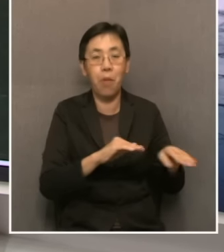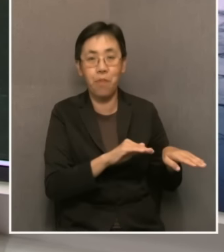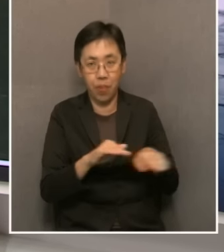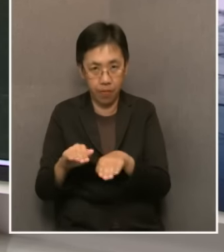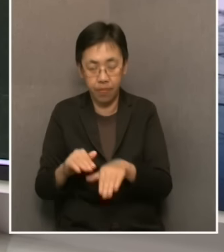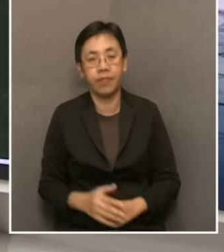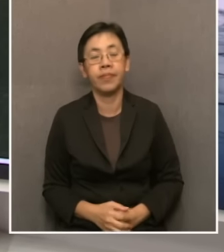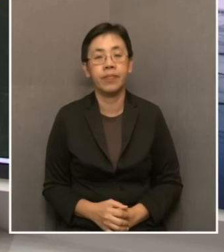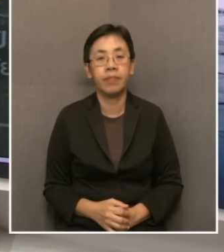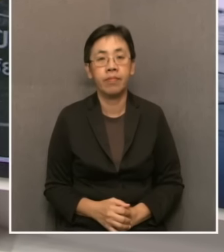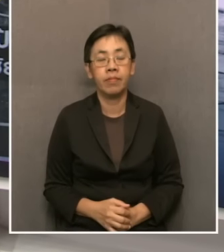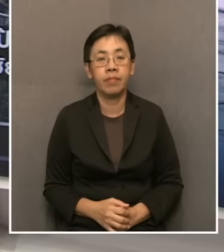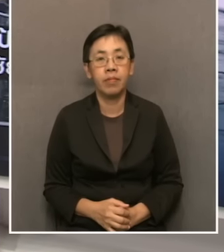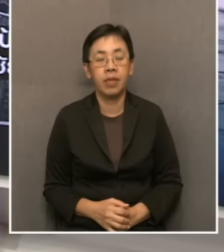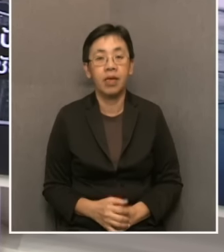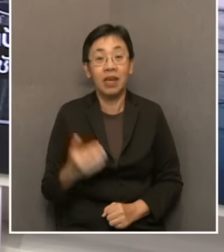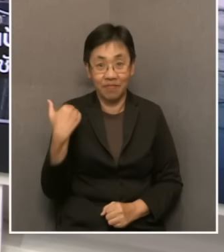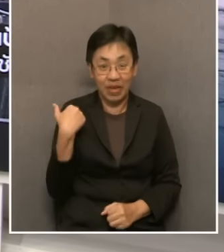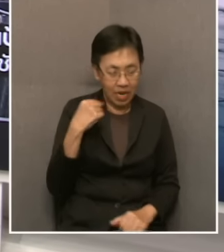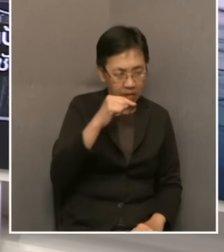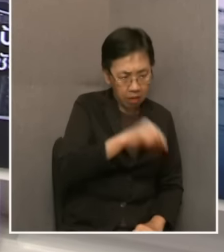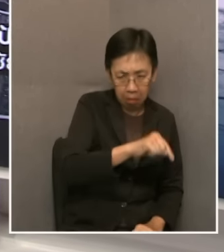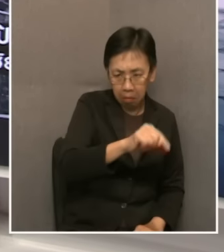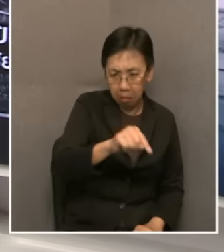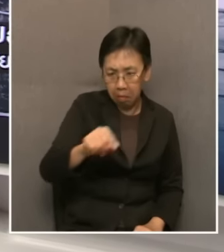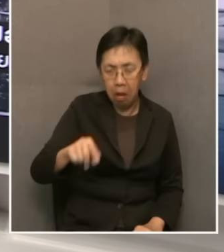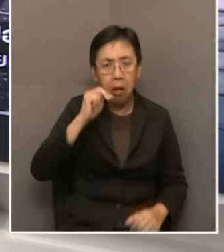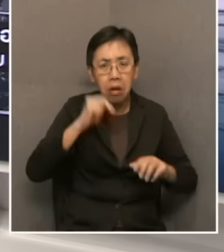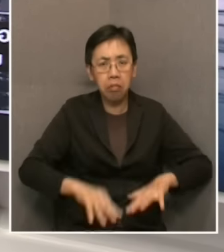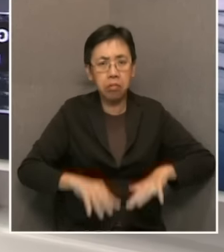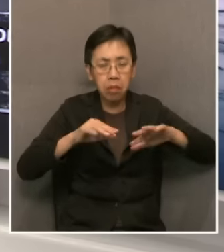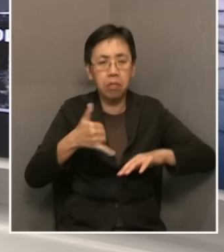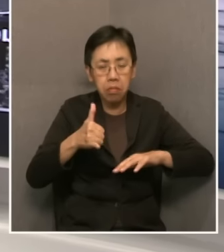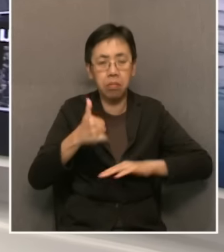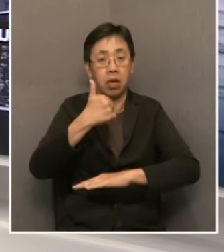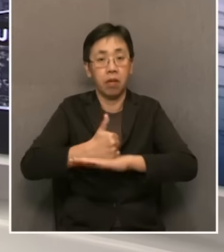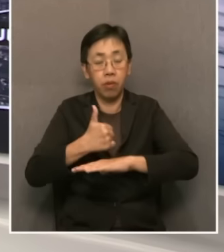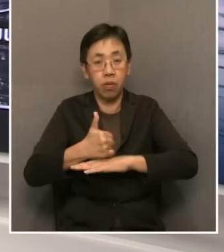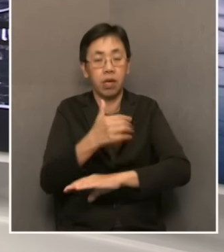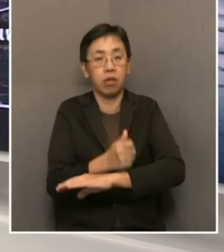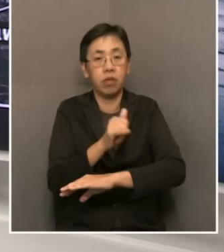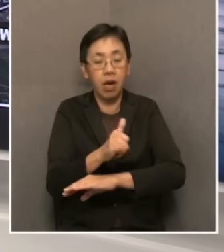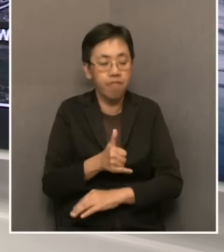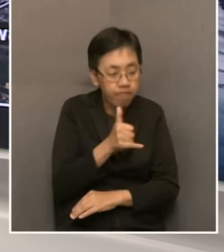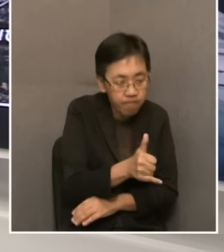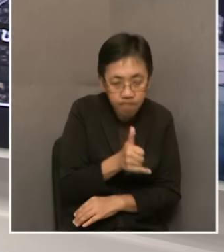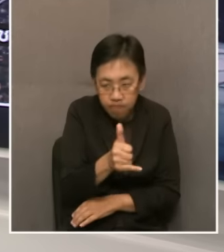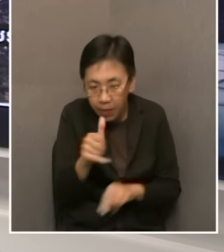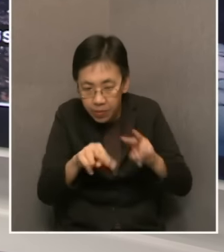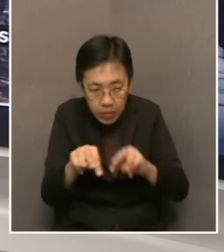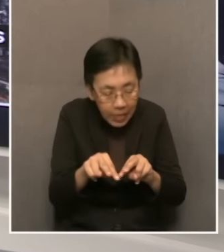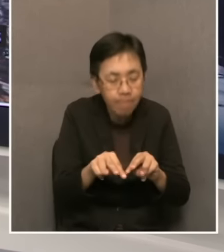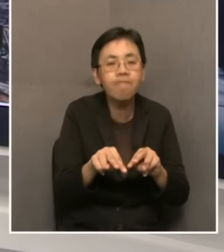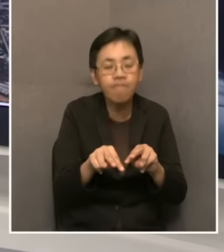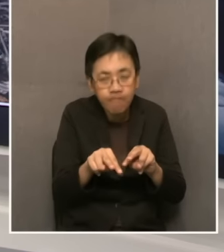คะในพื้นที่อีกหลายจุดนะคะซึ่งทางผู้ว่าราชการจังหวัดพระนครศรีอยุธยาก็มีการลงพื้นที่ไปบ้างแล้วเพื่อที่จะให้ความเชื่อมั่น